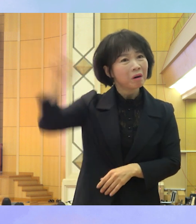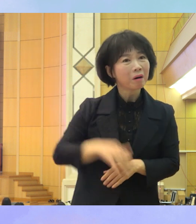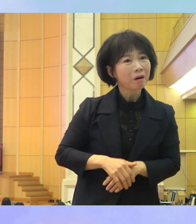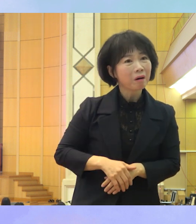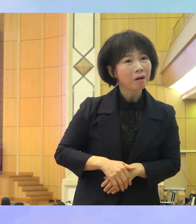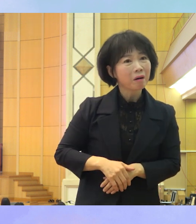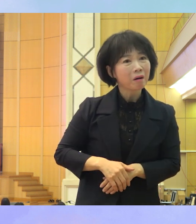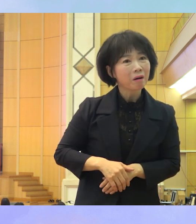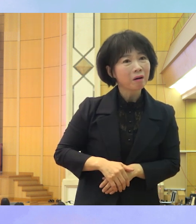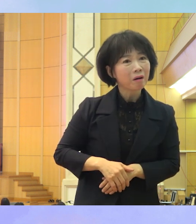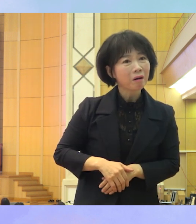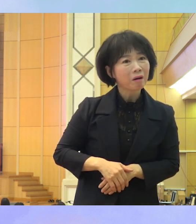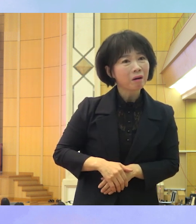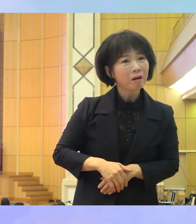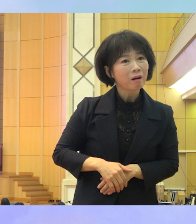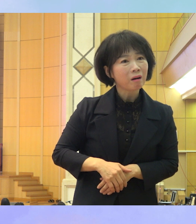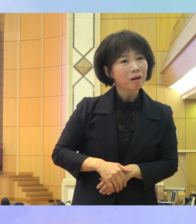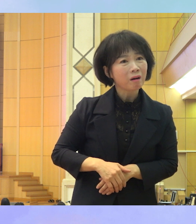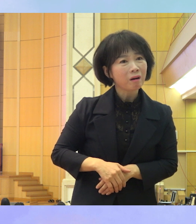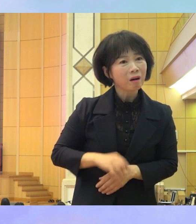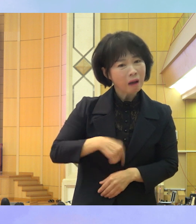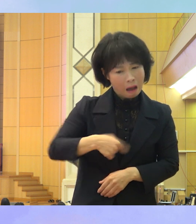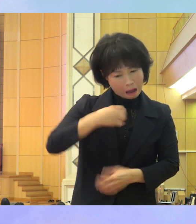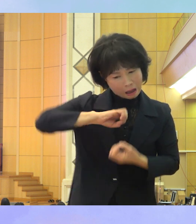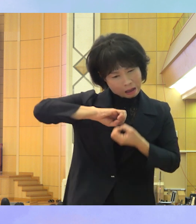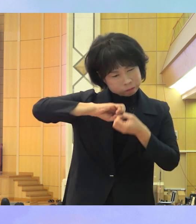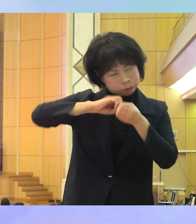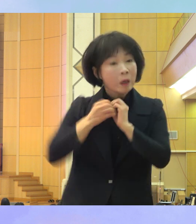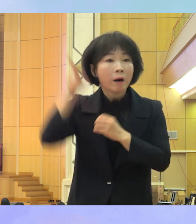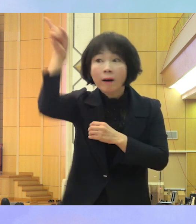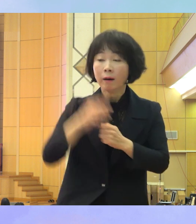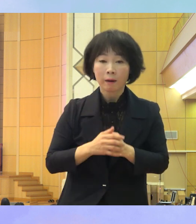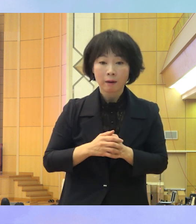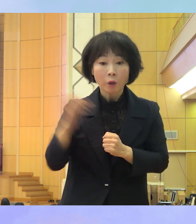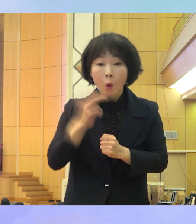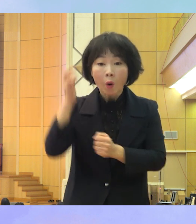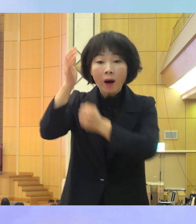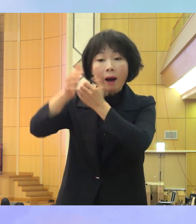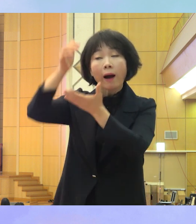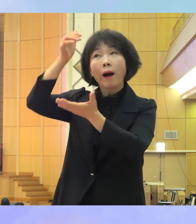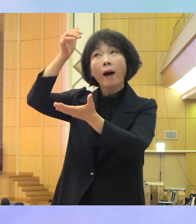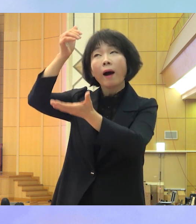성만찬을 주재림 때에다 또 갖다 붙이네요. 그리고 하나님의 나라